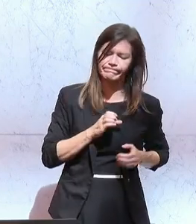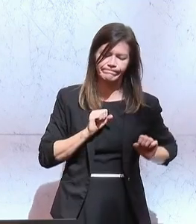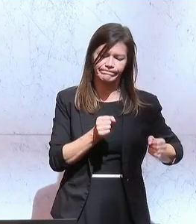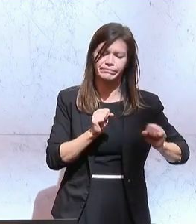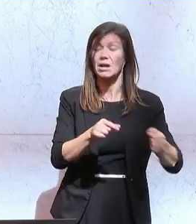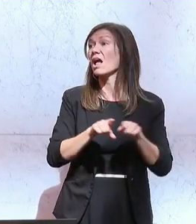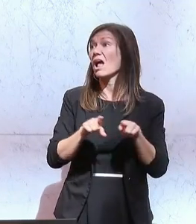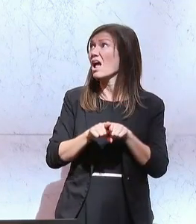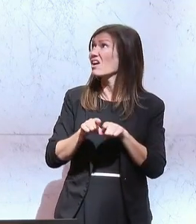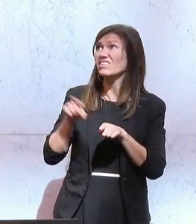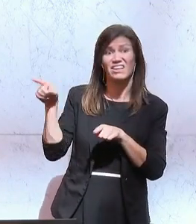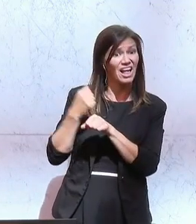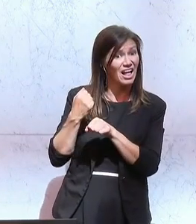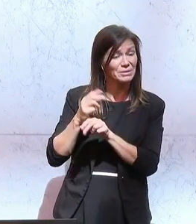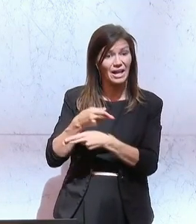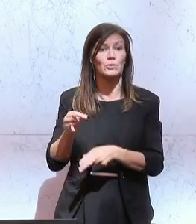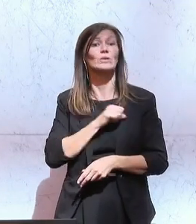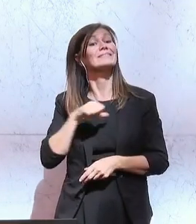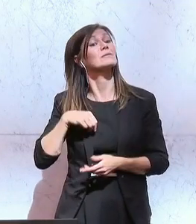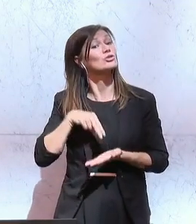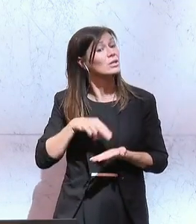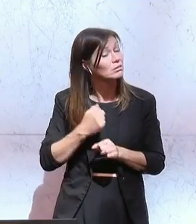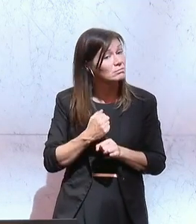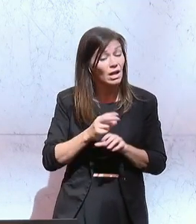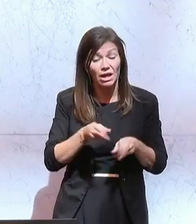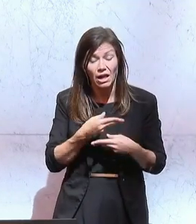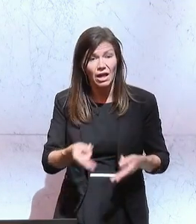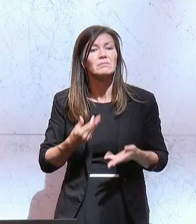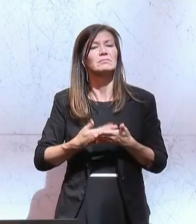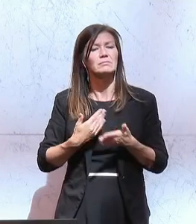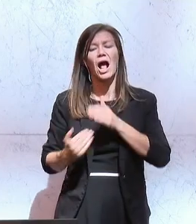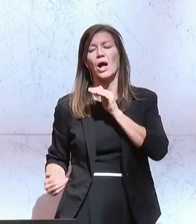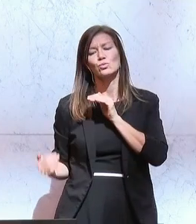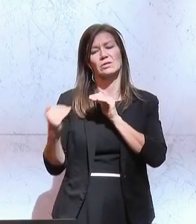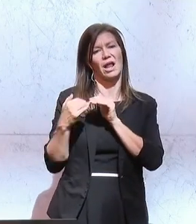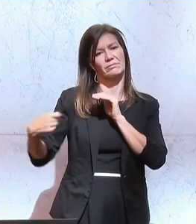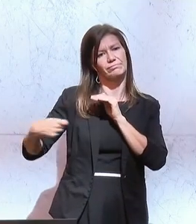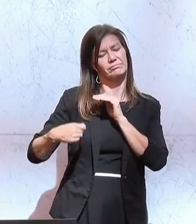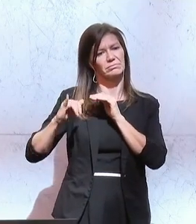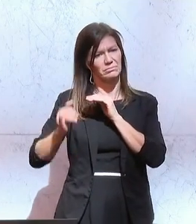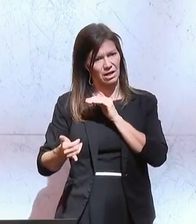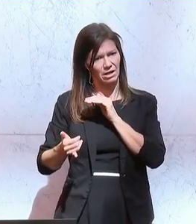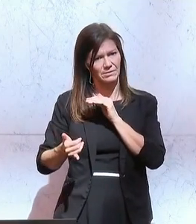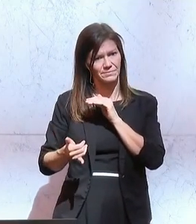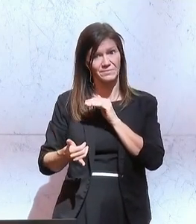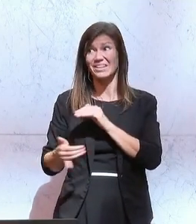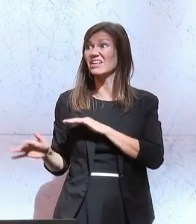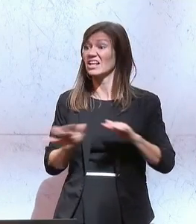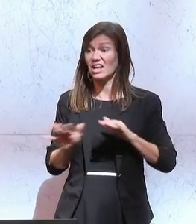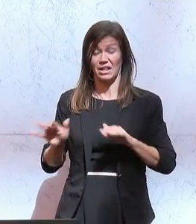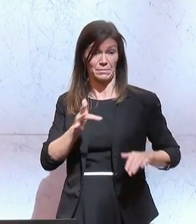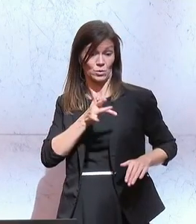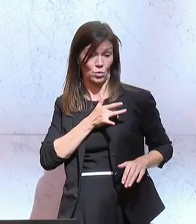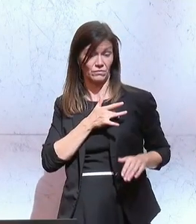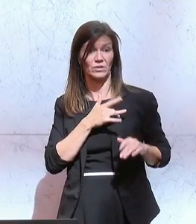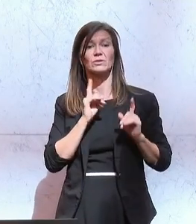etwaiger Verdienstausfälle aus selbstständiger Tätigkeit erfolgt. Für von Katastrophen Betroffene soll Rechtssicherheit durch einen